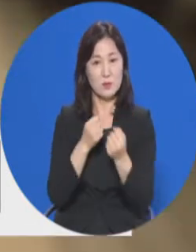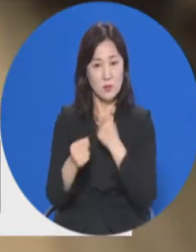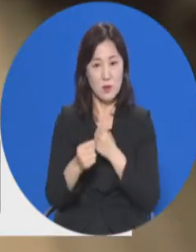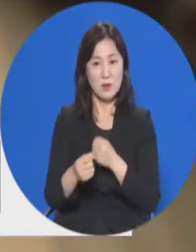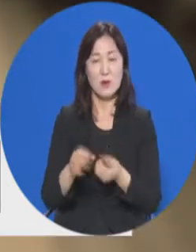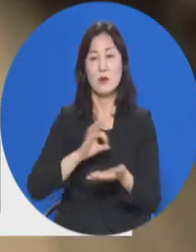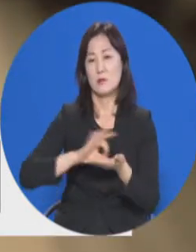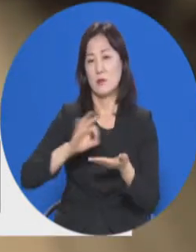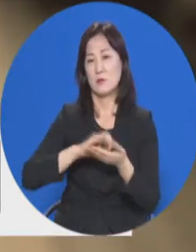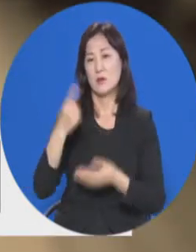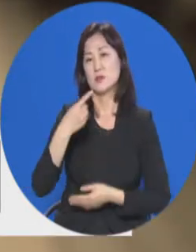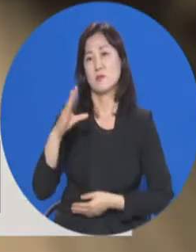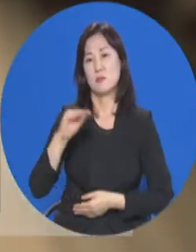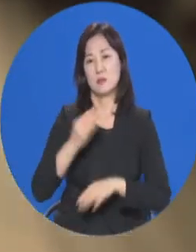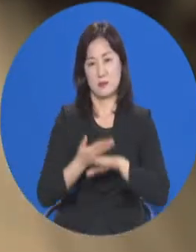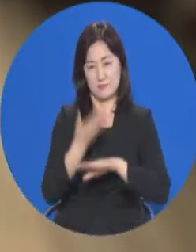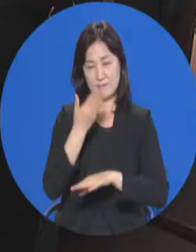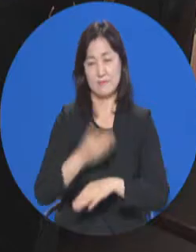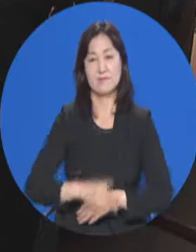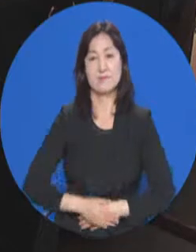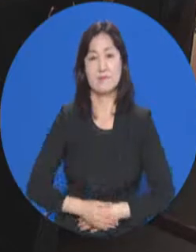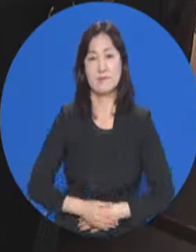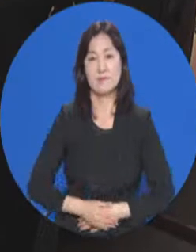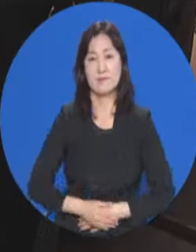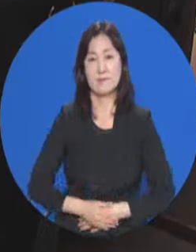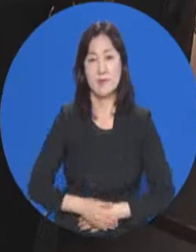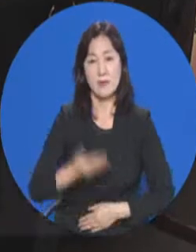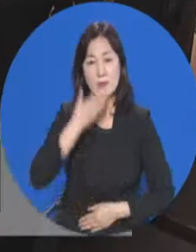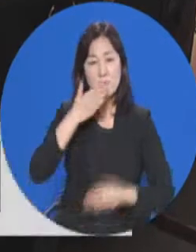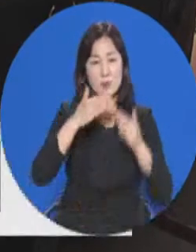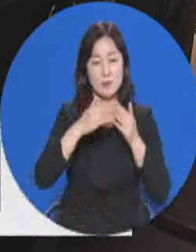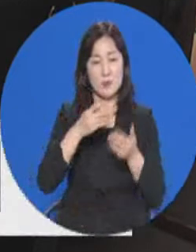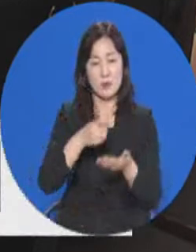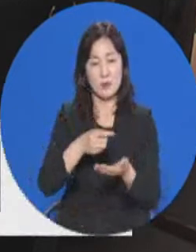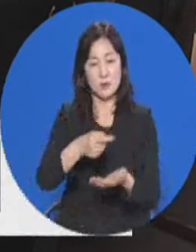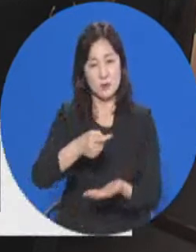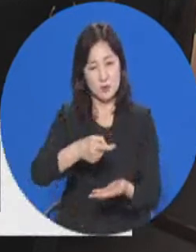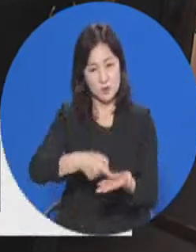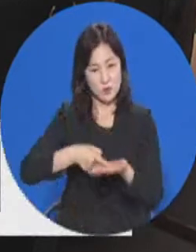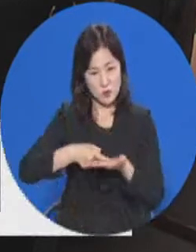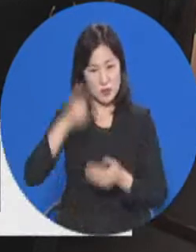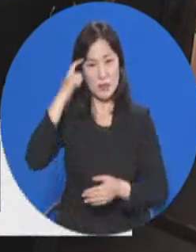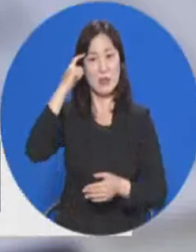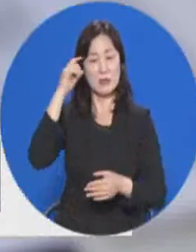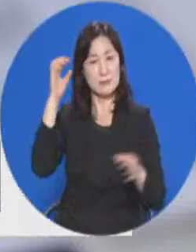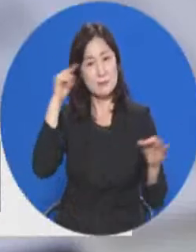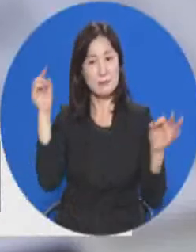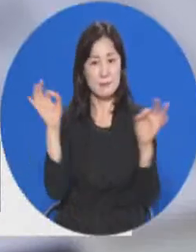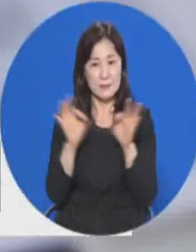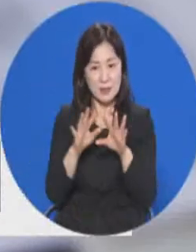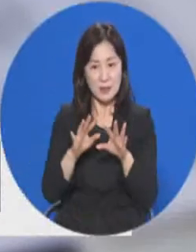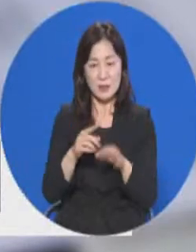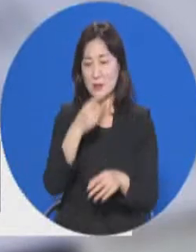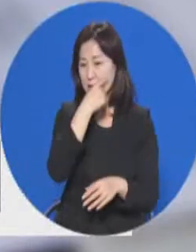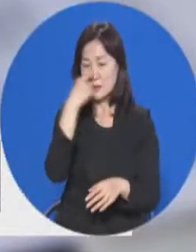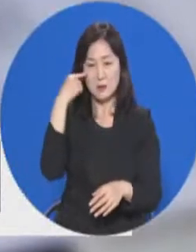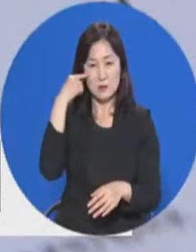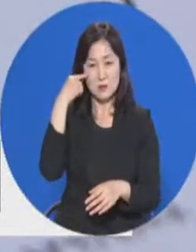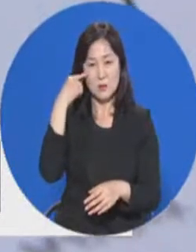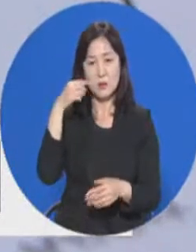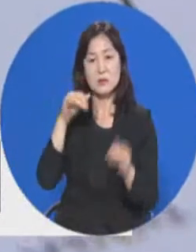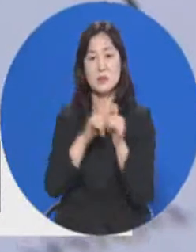넘는 비용을 치러야 하기 때문입니다. 식대 비용이라도 절약할 수 있을 거라 생각했는데 최소 보증인원을